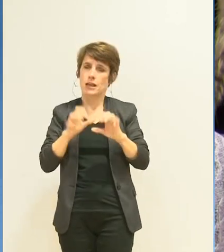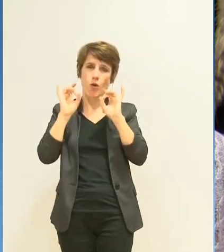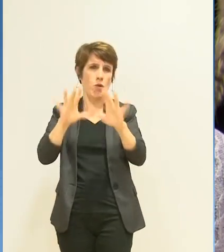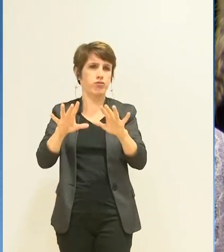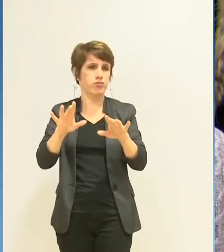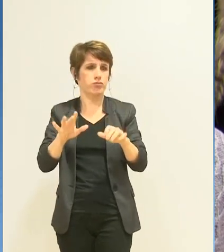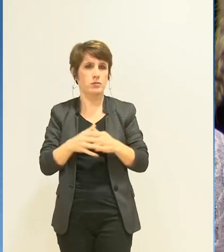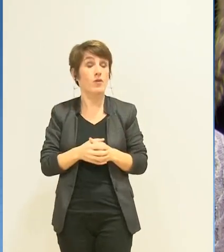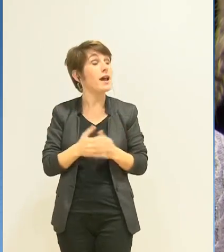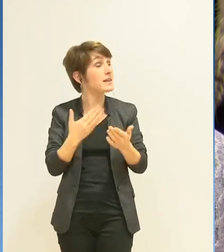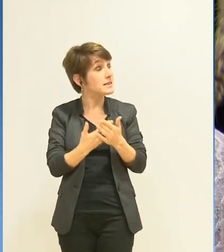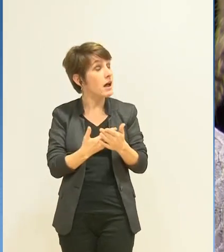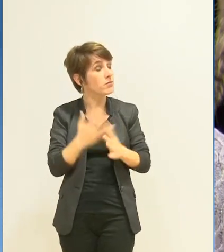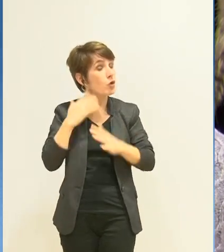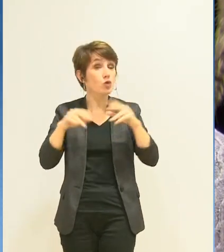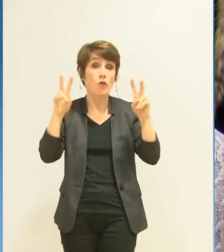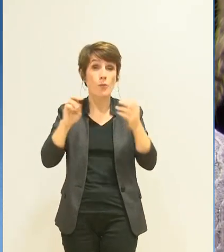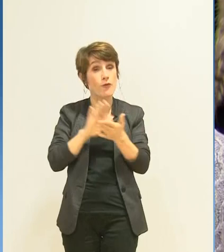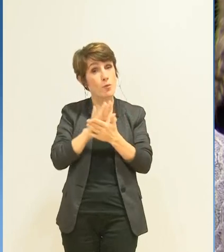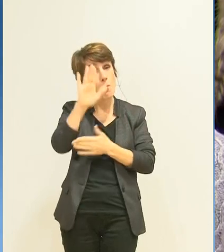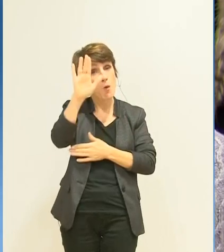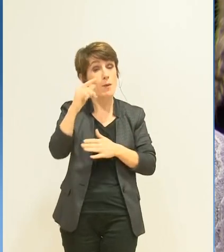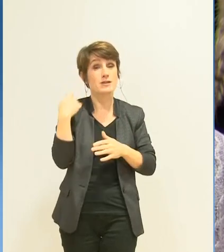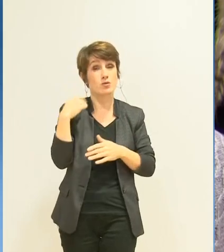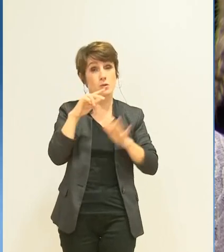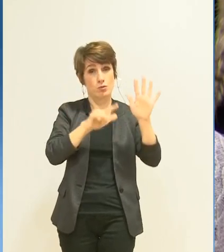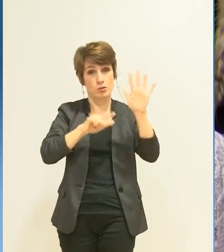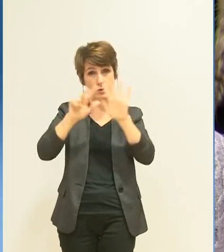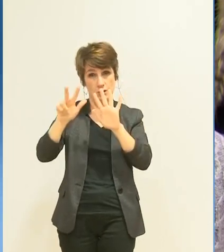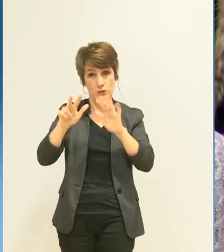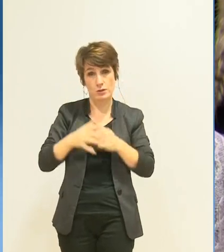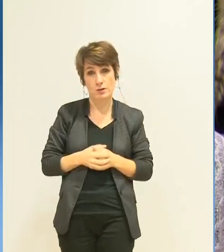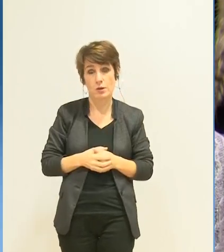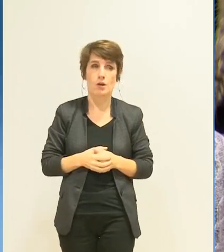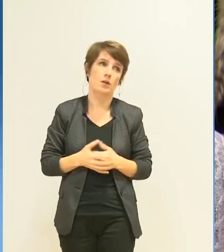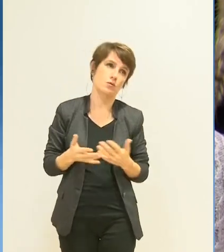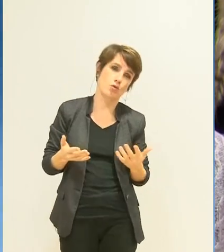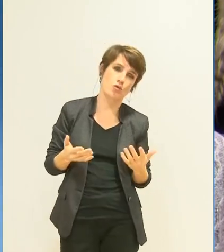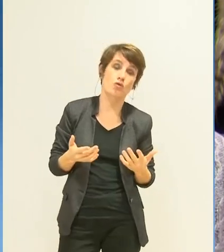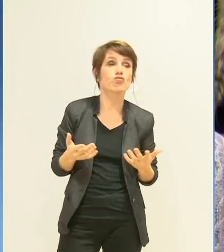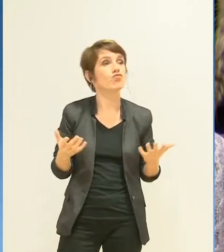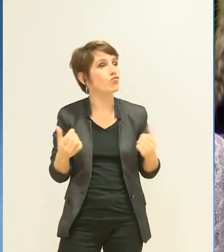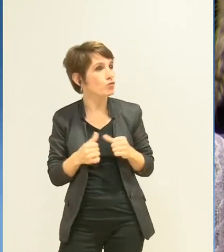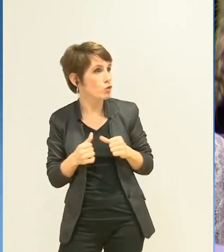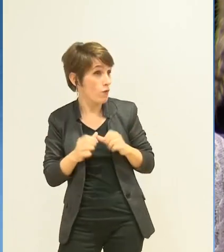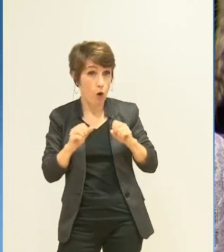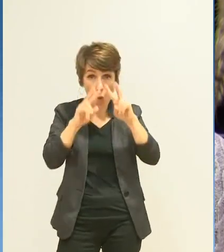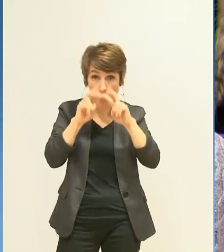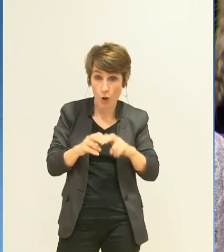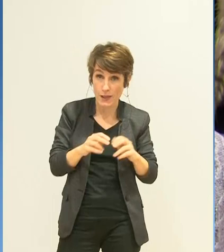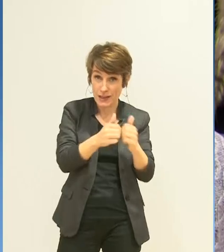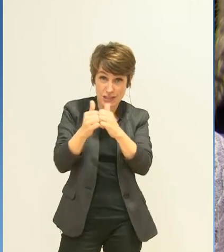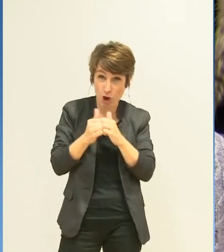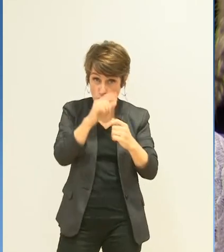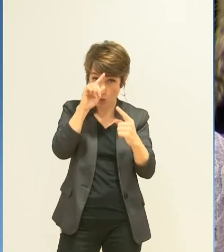voilà ce qui était l'objectif numéro 78 donc j'aimerais qu'on n'en fasse une analyse collective est ce que l'objectif est atteint